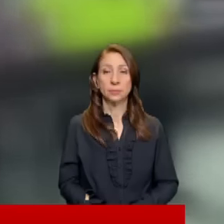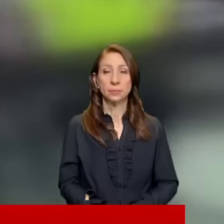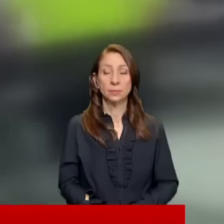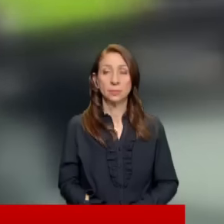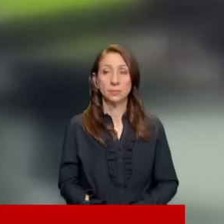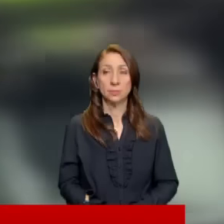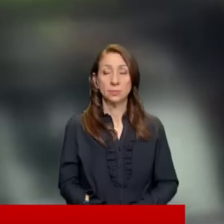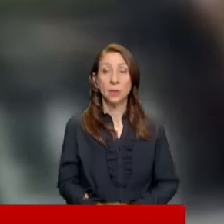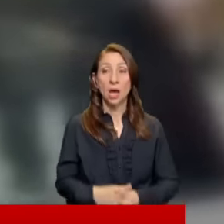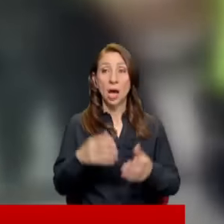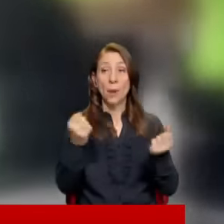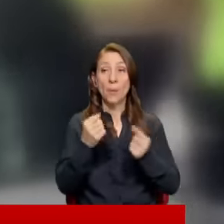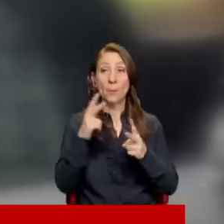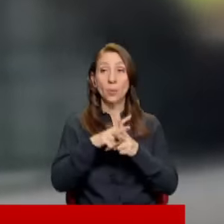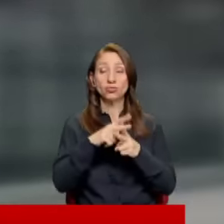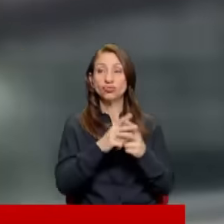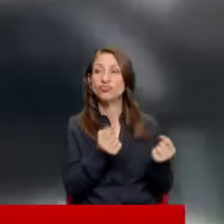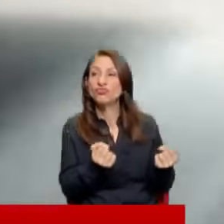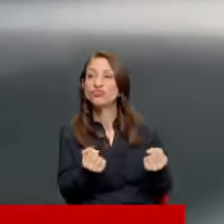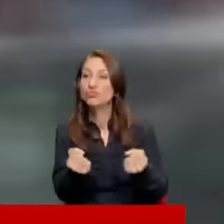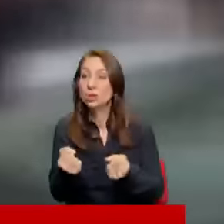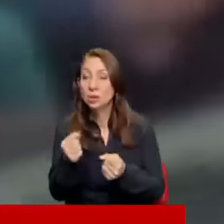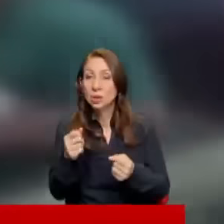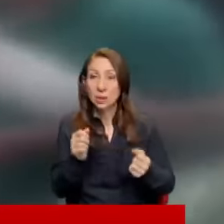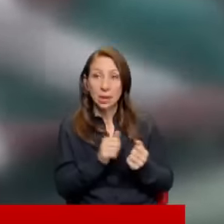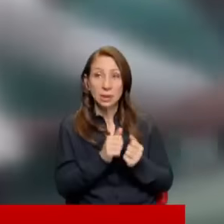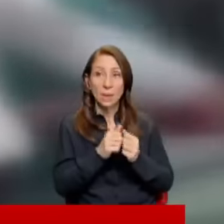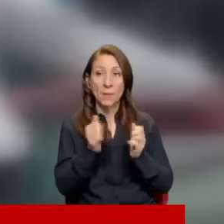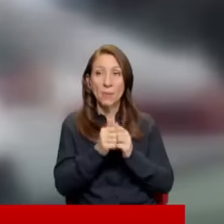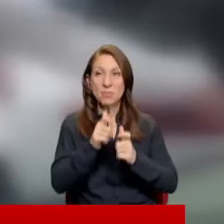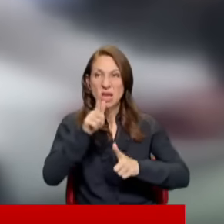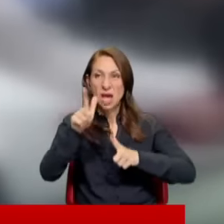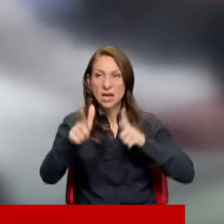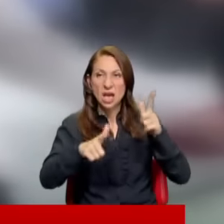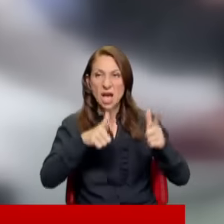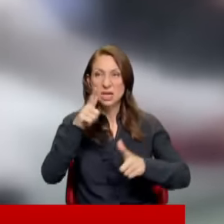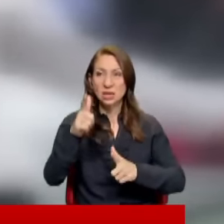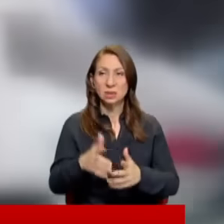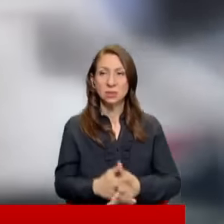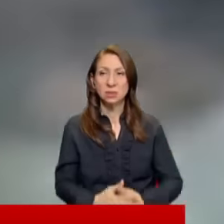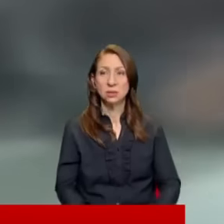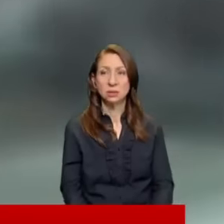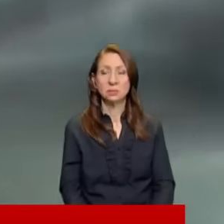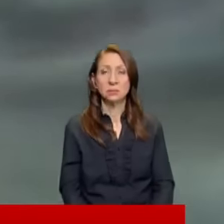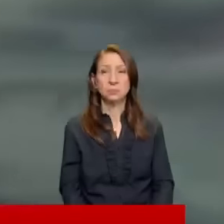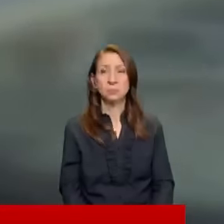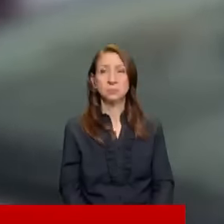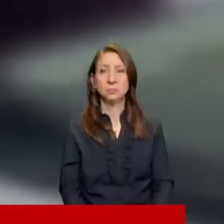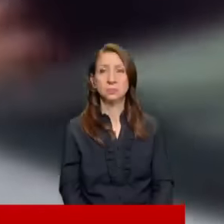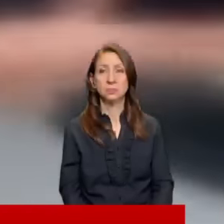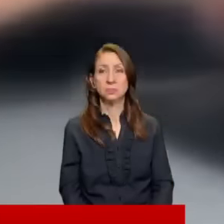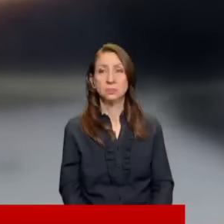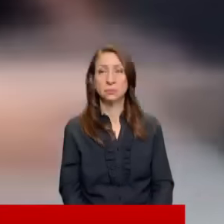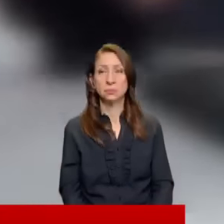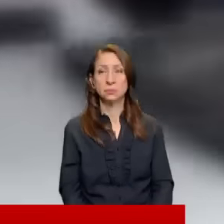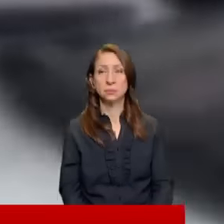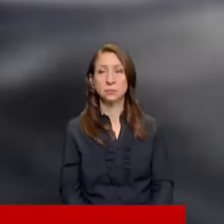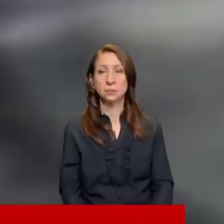kesildi otomobili polisin üzerine sürdüğü yanındaki şahısla birlikte bağırıp durdular bekliyorsun Tamam